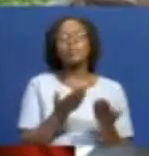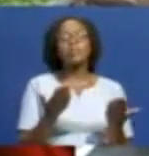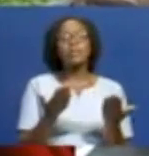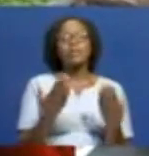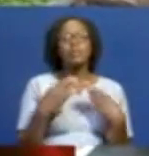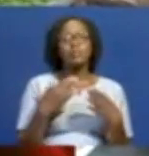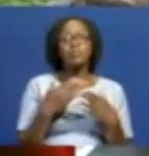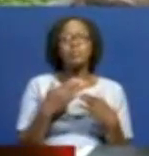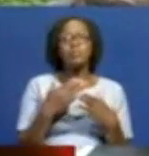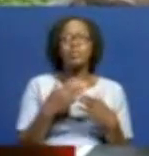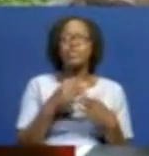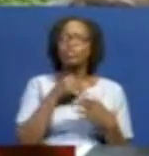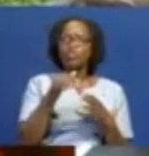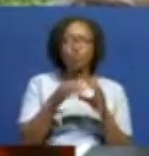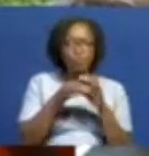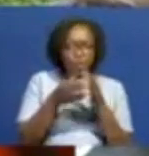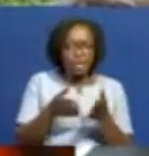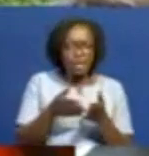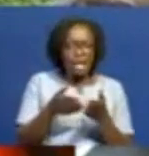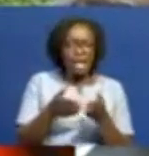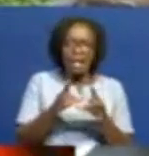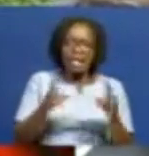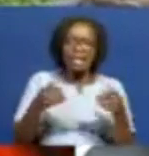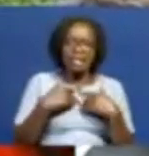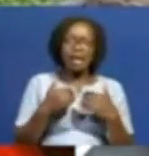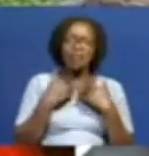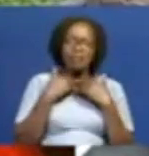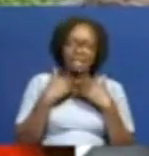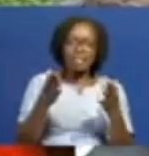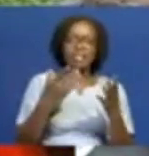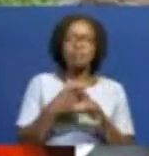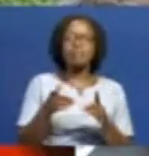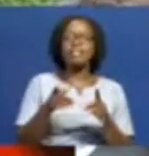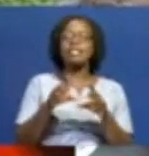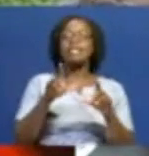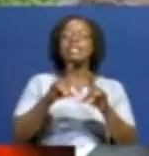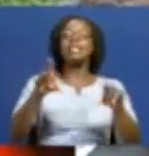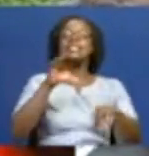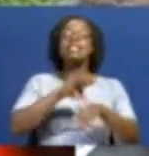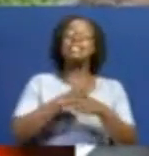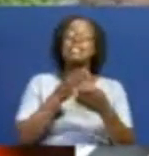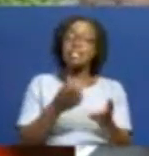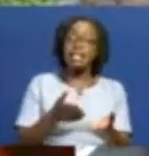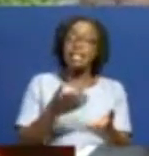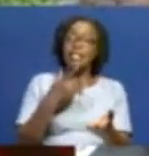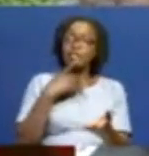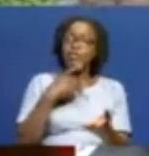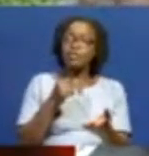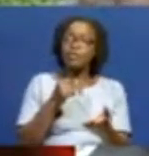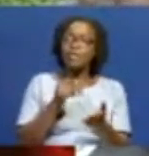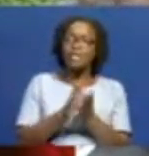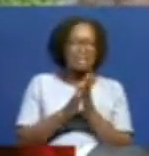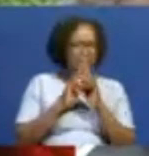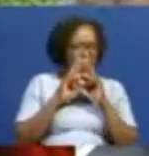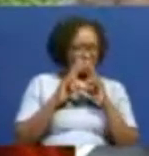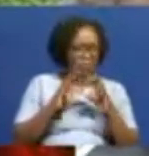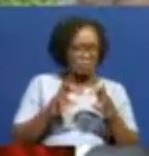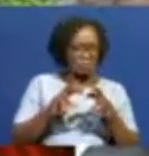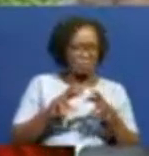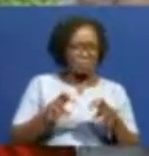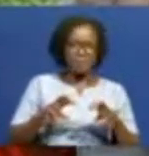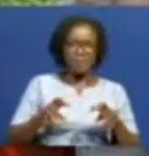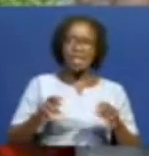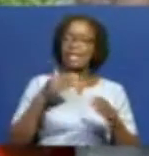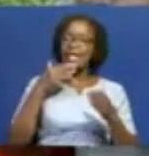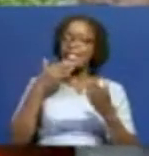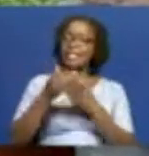ambao siwa hapa hawana ploti hapa lakini wanapata ploti hapa. Sasa hiyo ndio imechunguzwa na ninashukuru